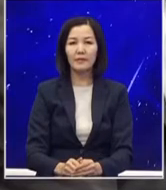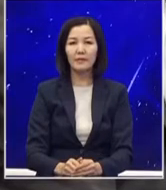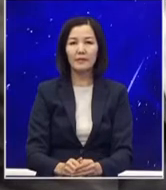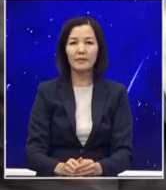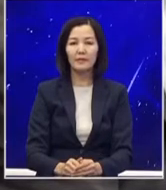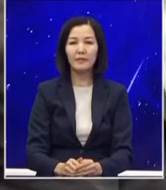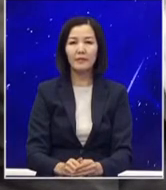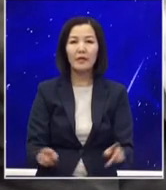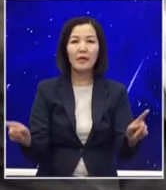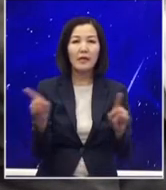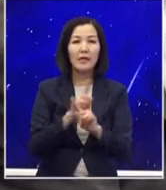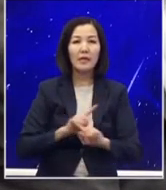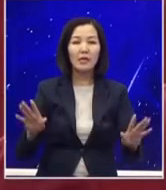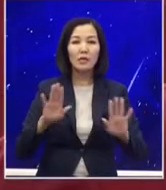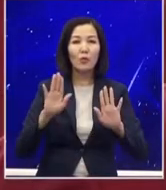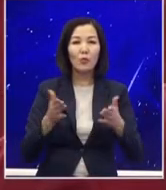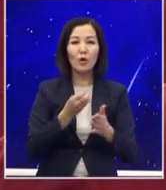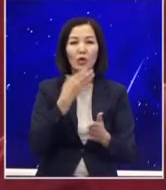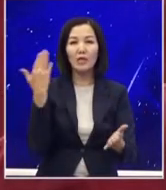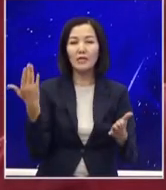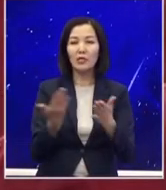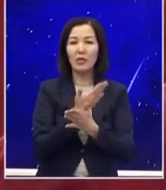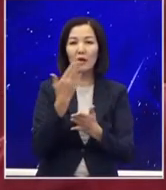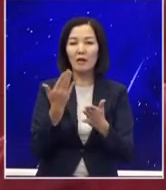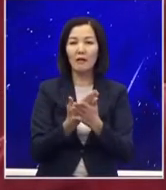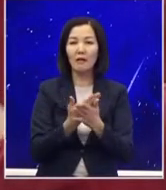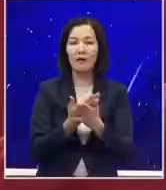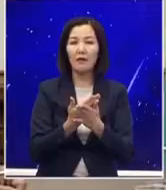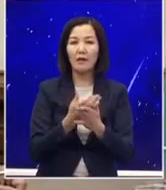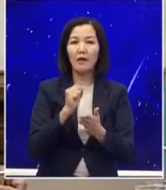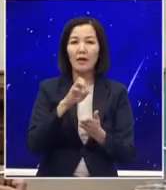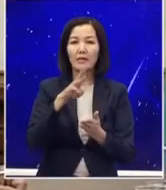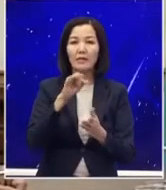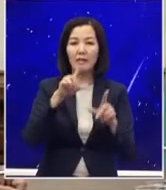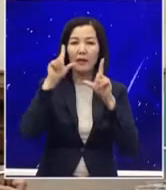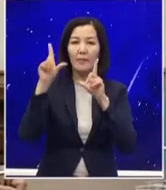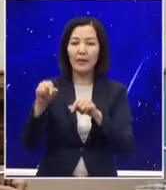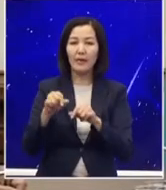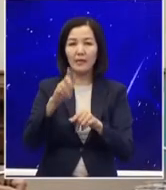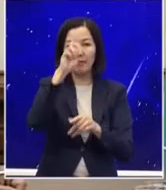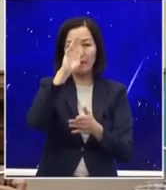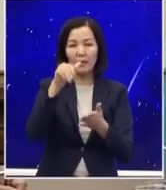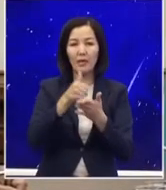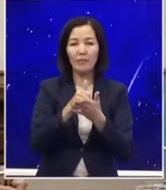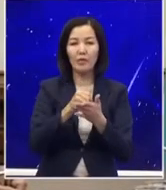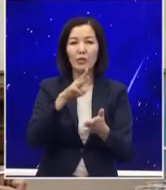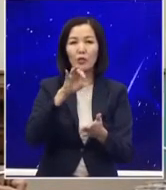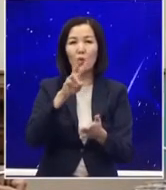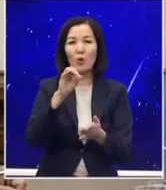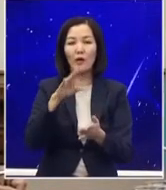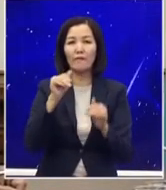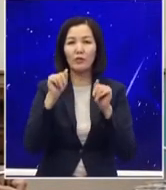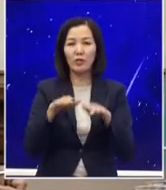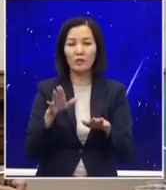Ерекше оқиға, жақсы жағдай. Мен әне күні Астанаға есепке барғанда мемлекет басшысы Қасым-Жомарт Кемелев осында